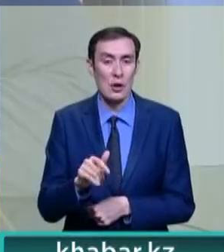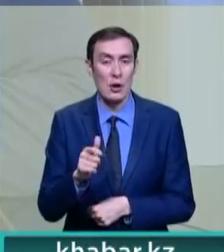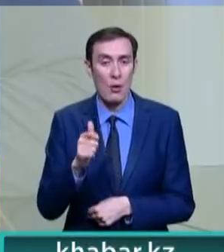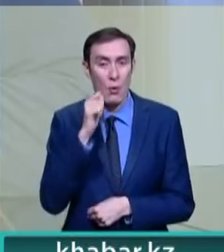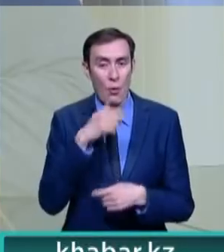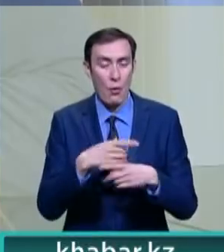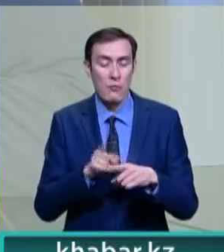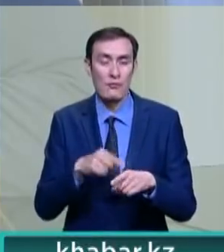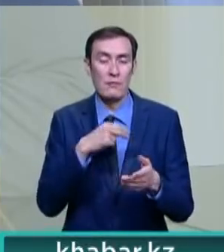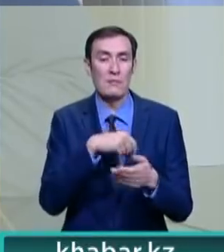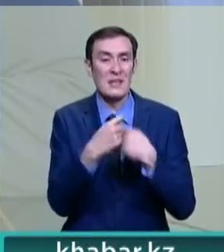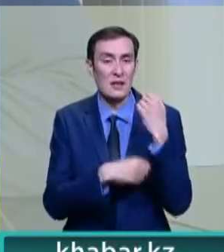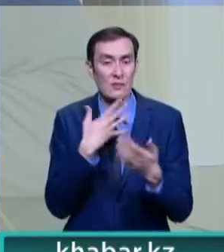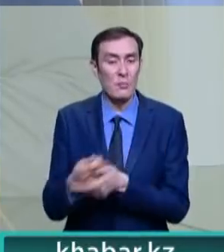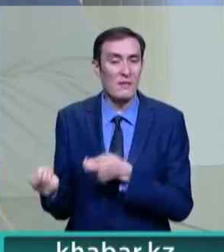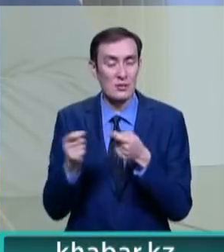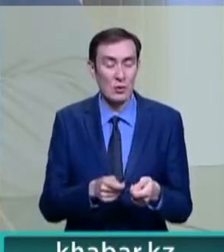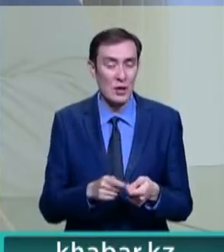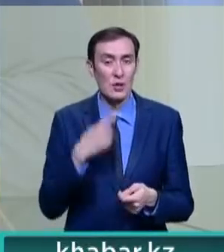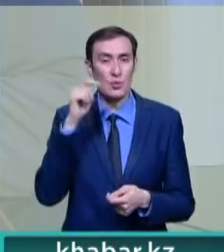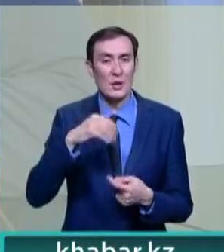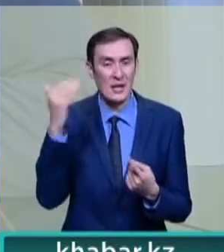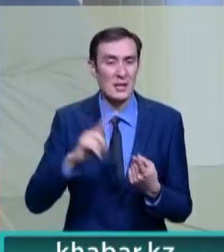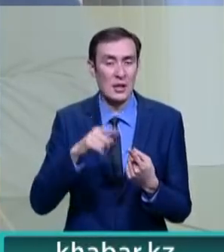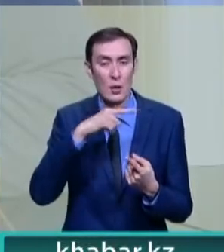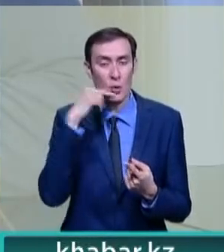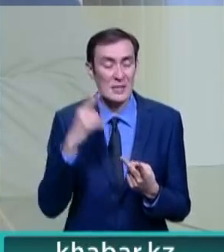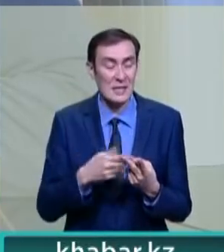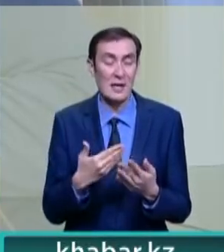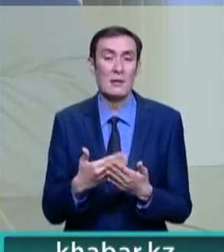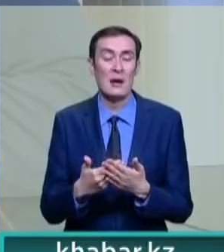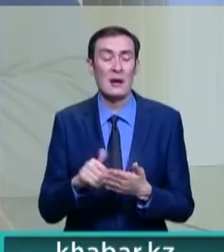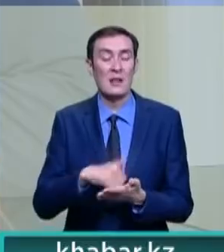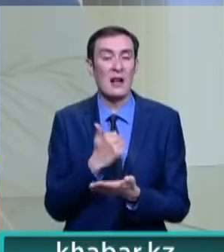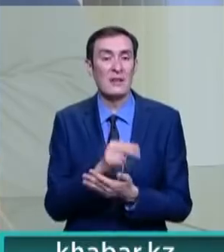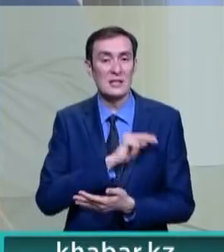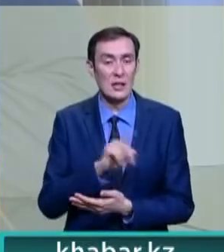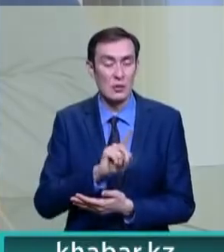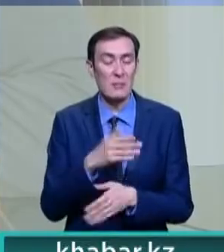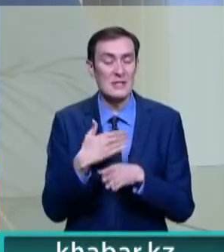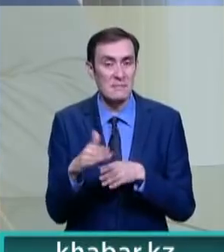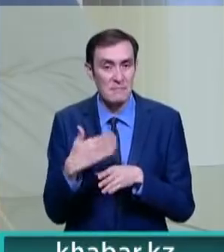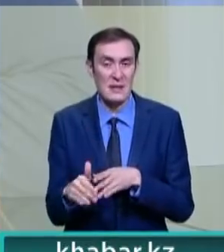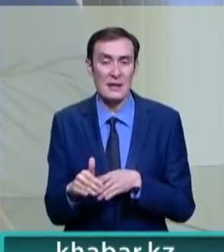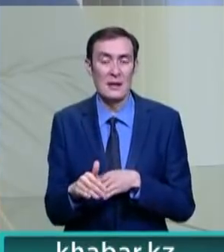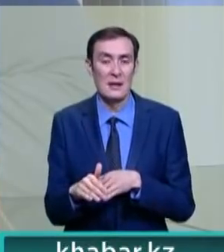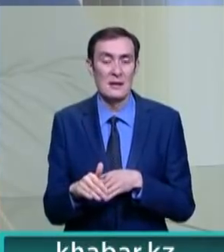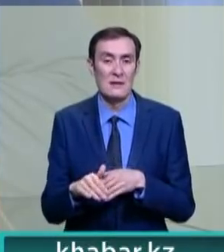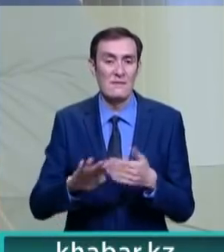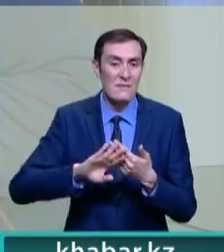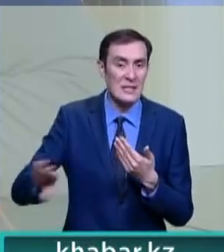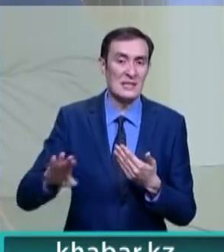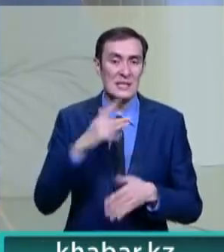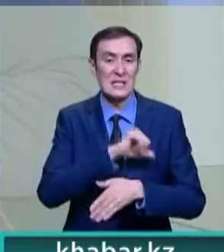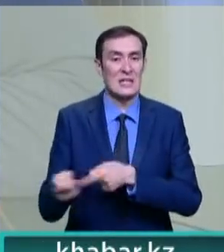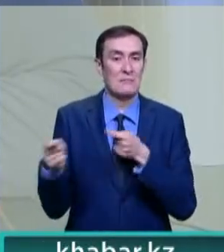обуви. Сырье у нас в основном привозное, из Украины и России. Сейчас наша главная задача – постепенно вытеснить из рынка